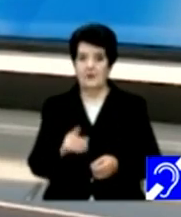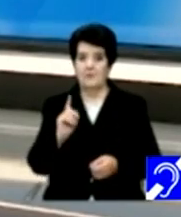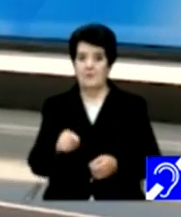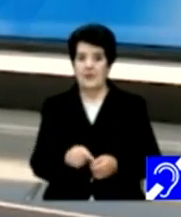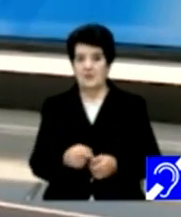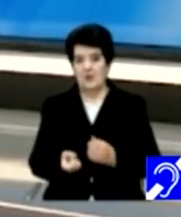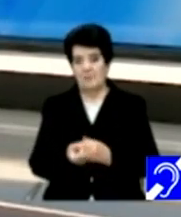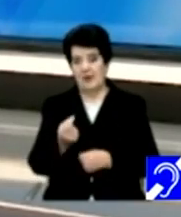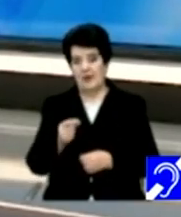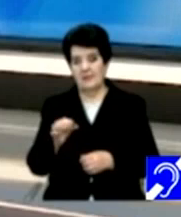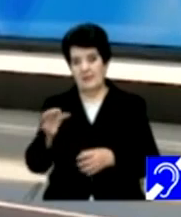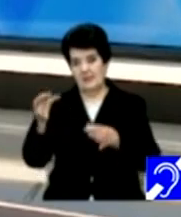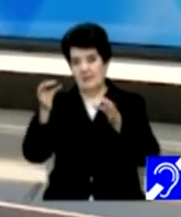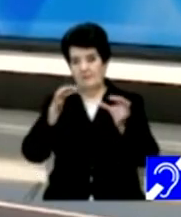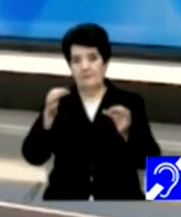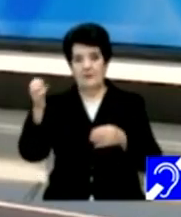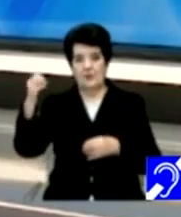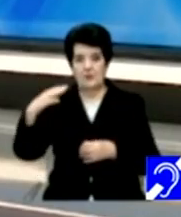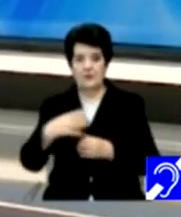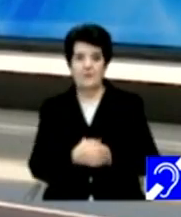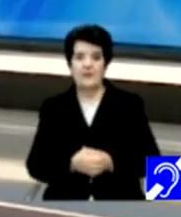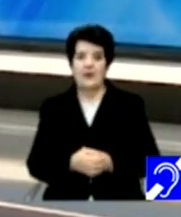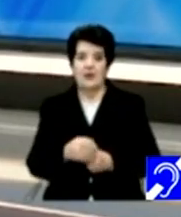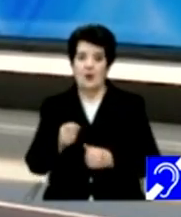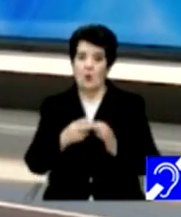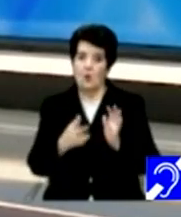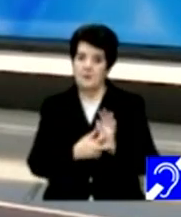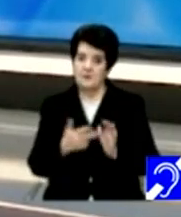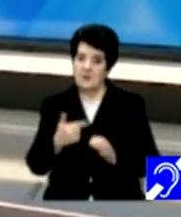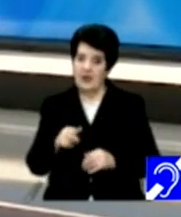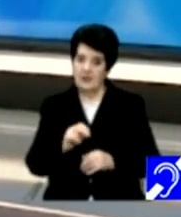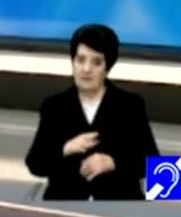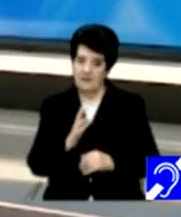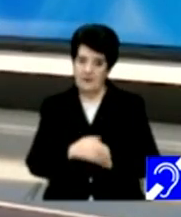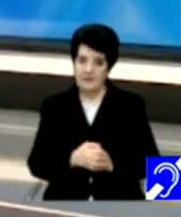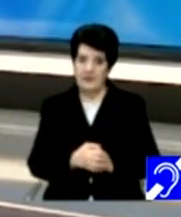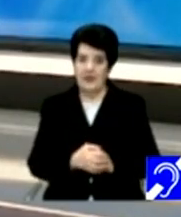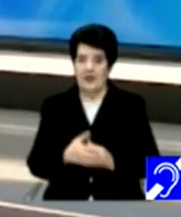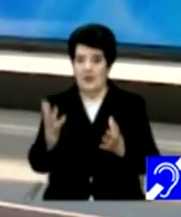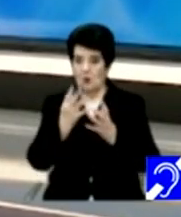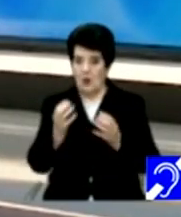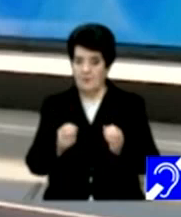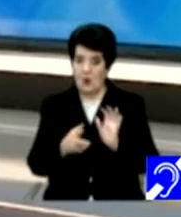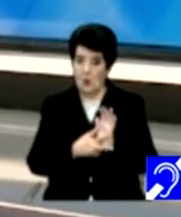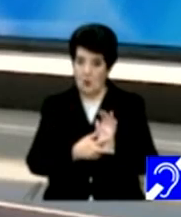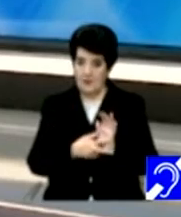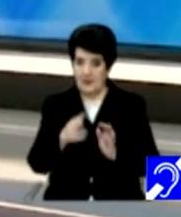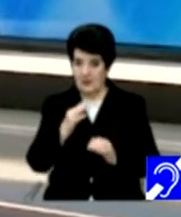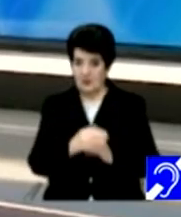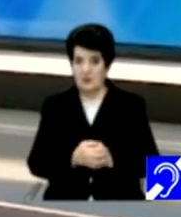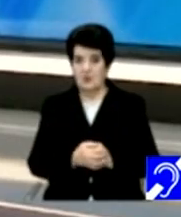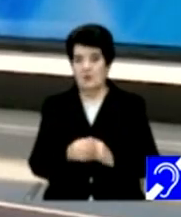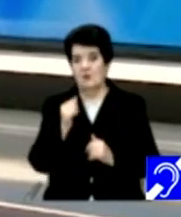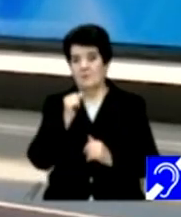ușor apariția. Temperaturile maxime vor ajunge până la 18 grade. În Chișinău la noapte se anunță 8 grade, iar mâine vor